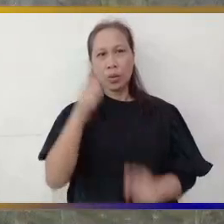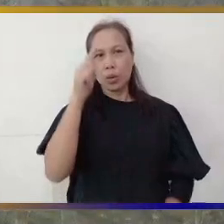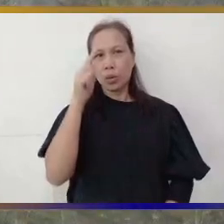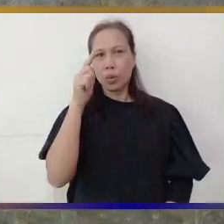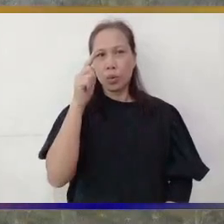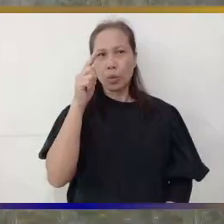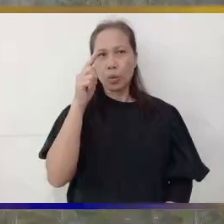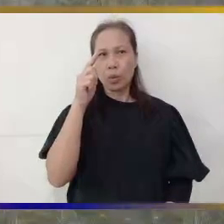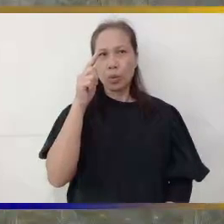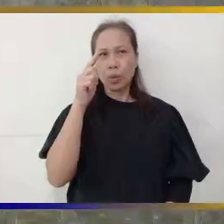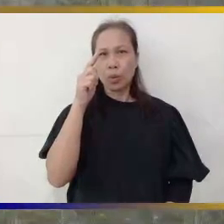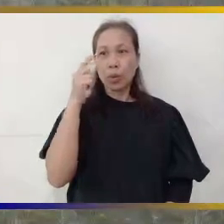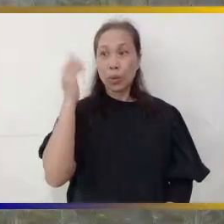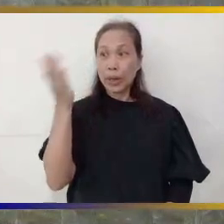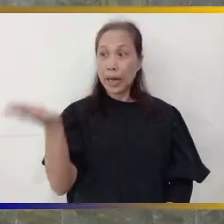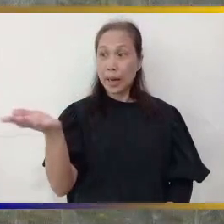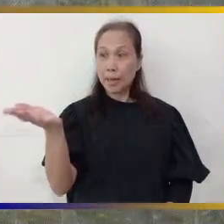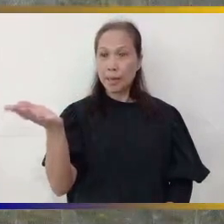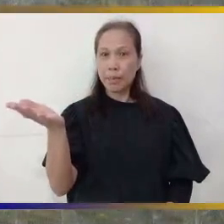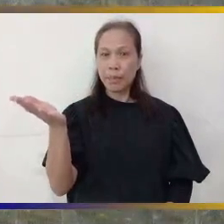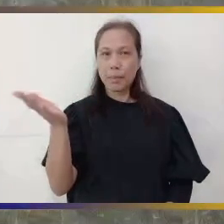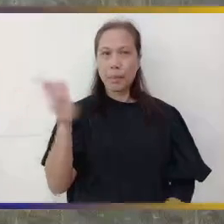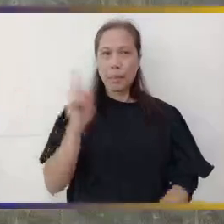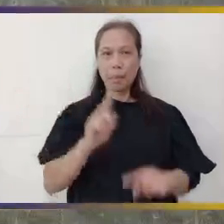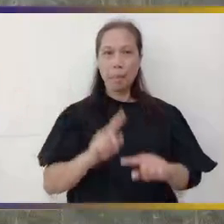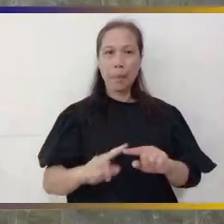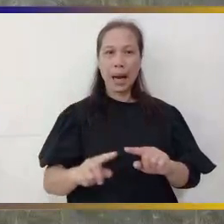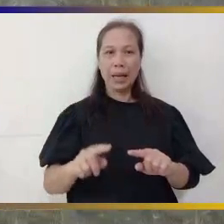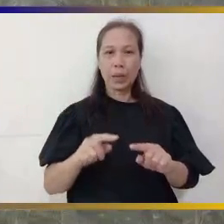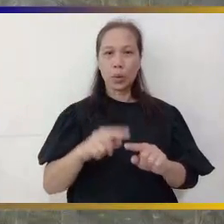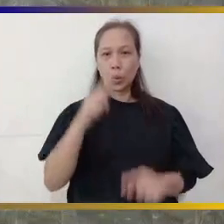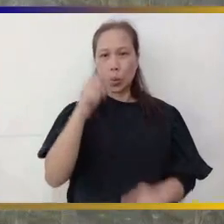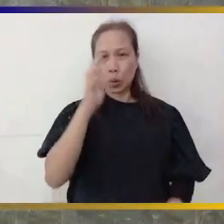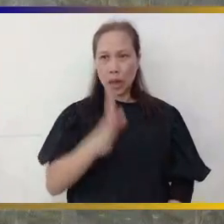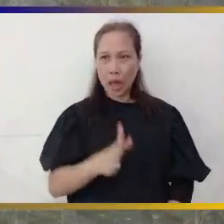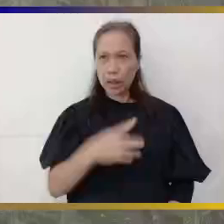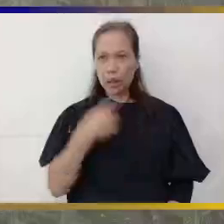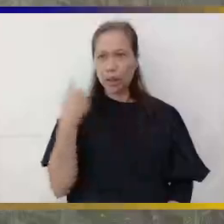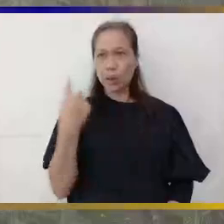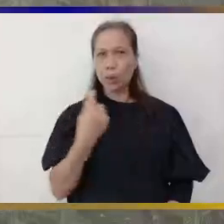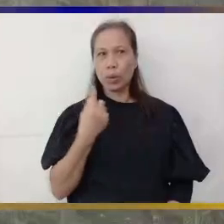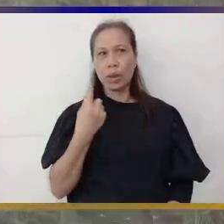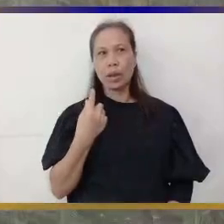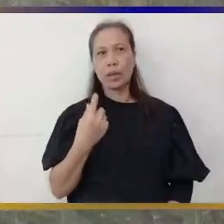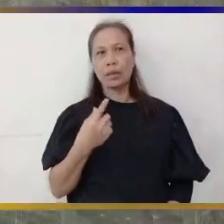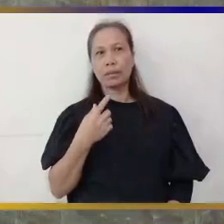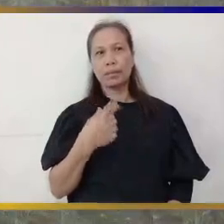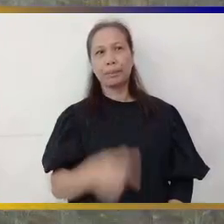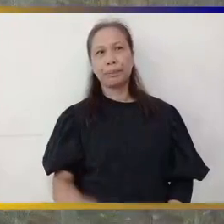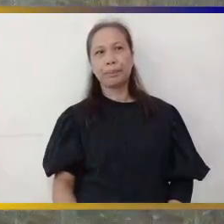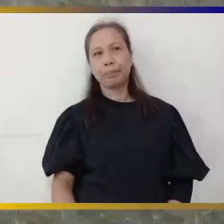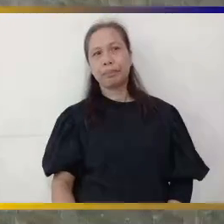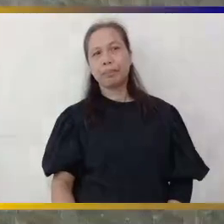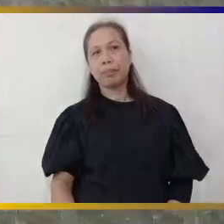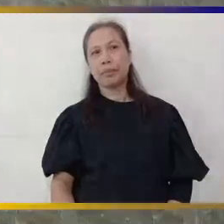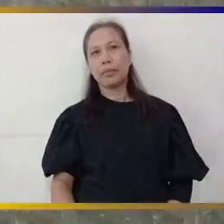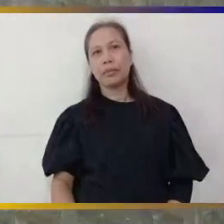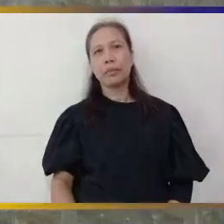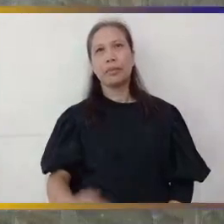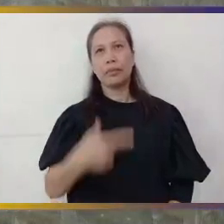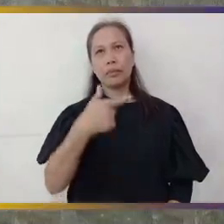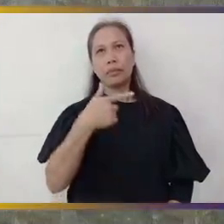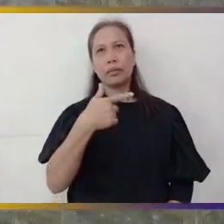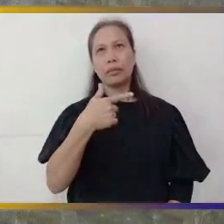God so you here sabi ng panginoon Okay Mas mabuti pa sa inyo yung mga gentiles yung mga